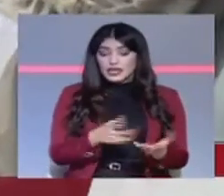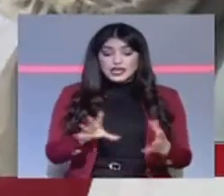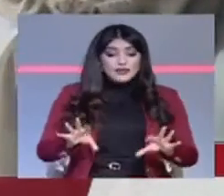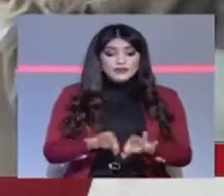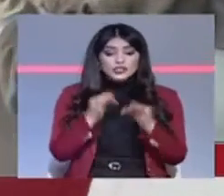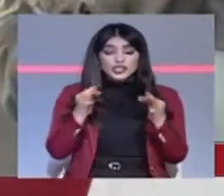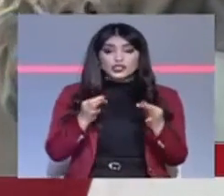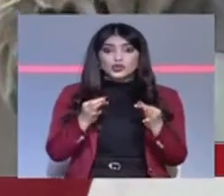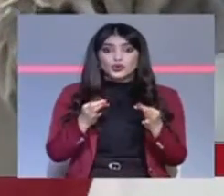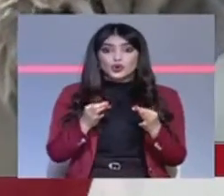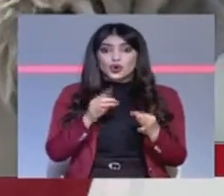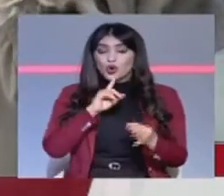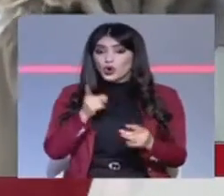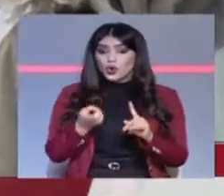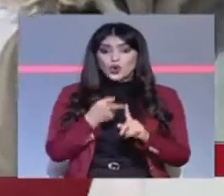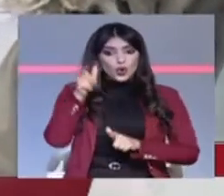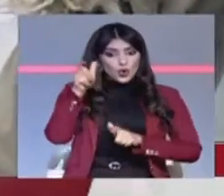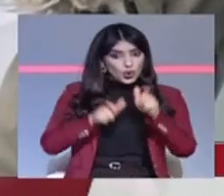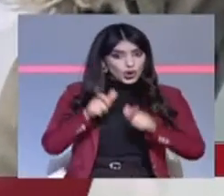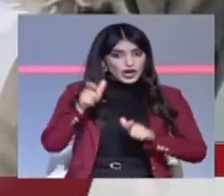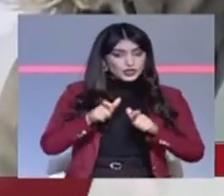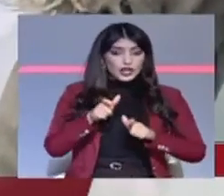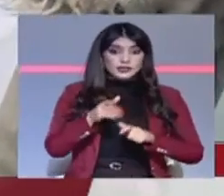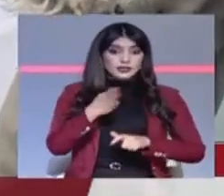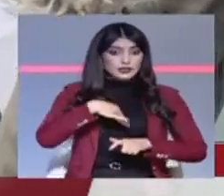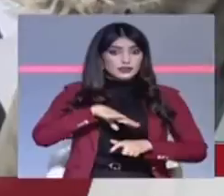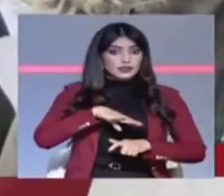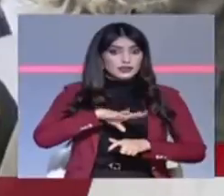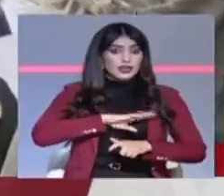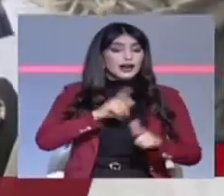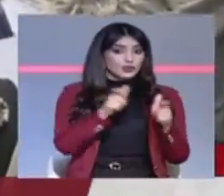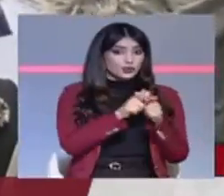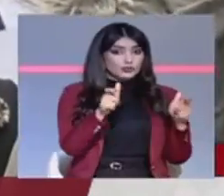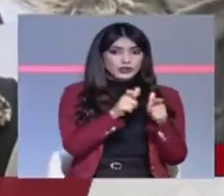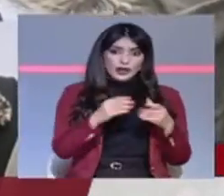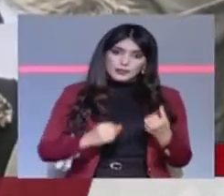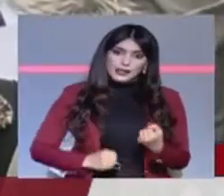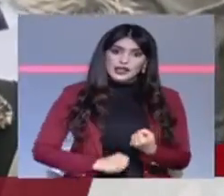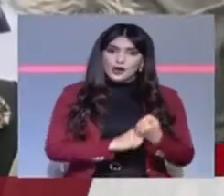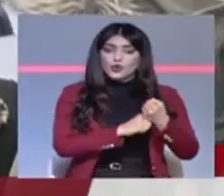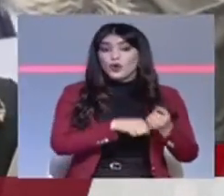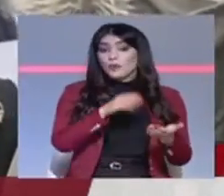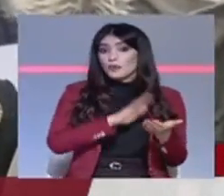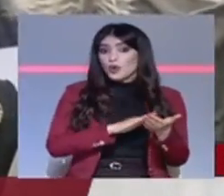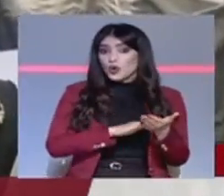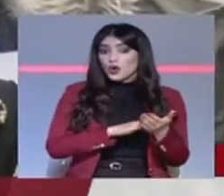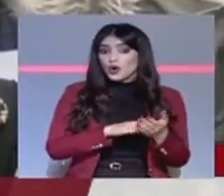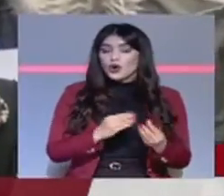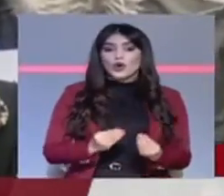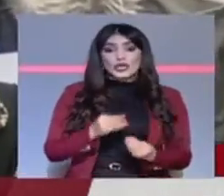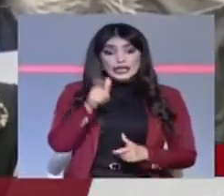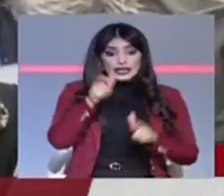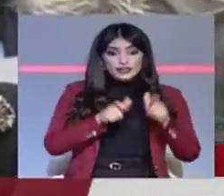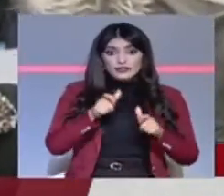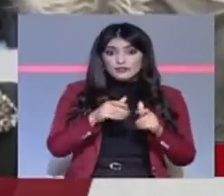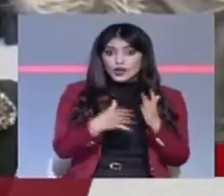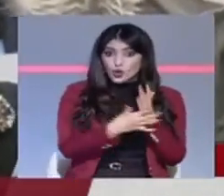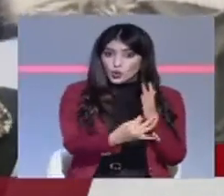العقاريه المستثمرين الساعين خاصه انها ل ال ال ال المستثمرين